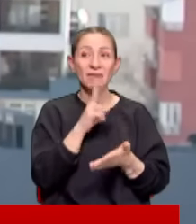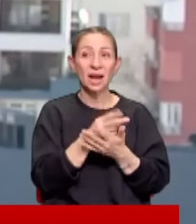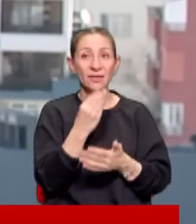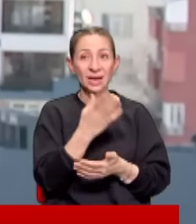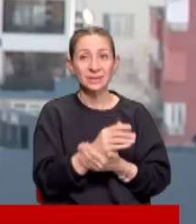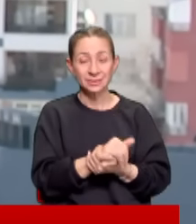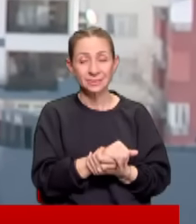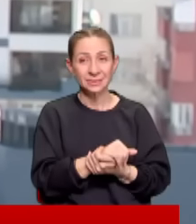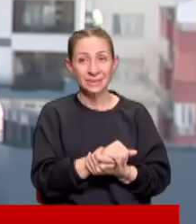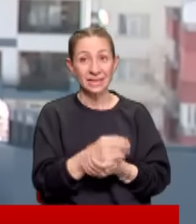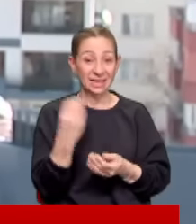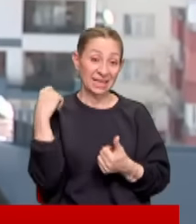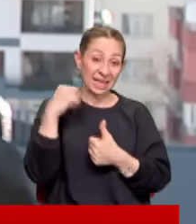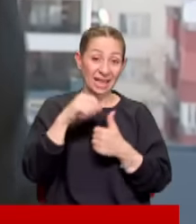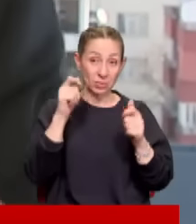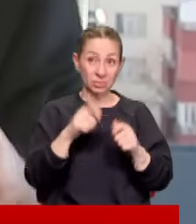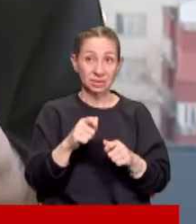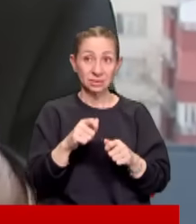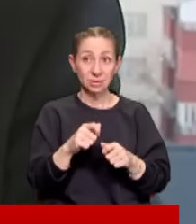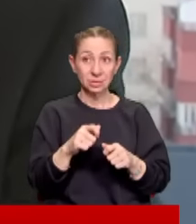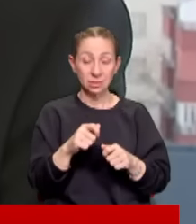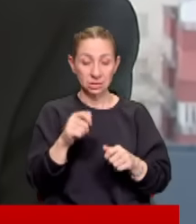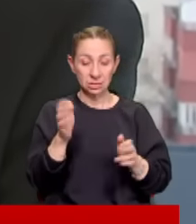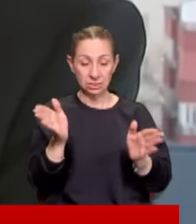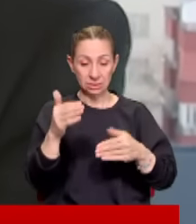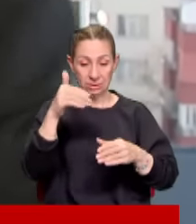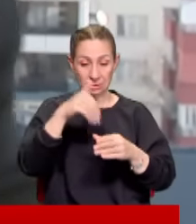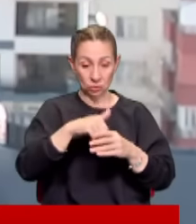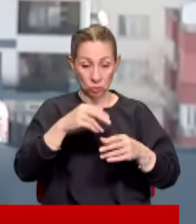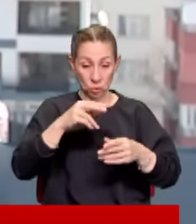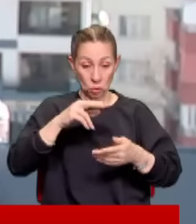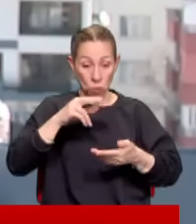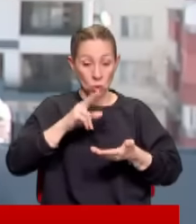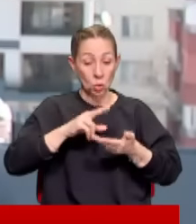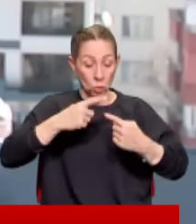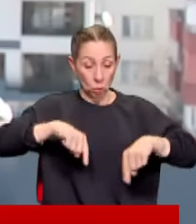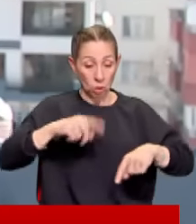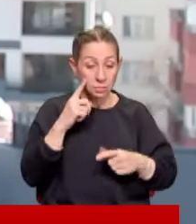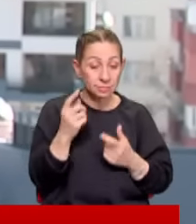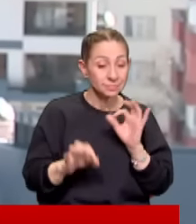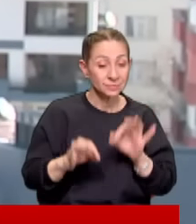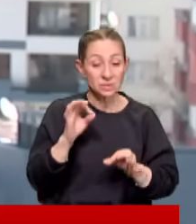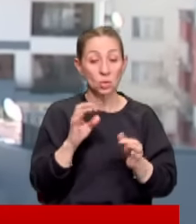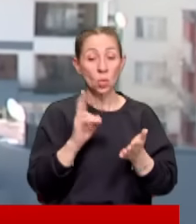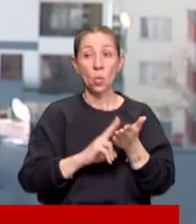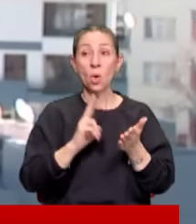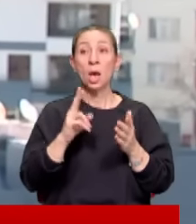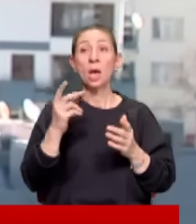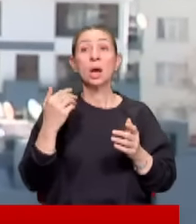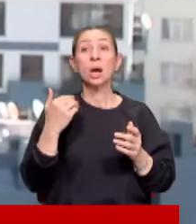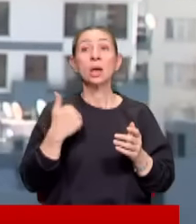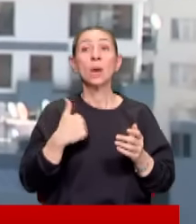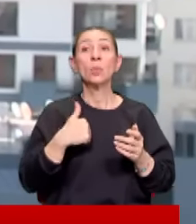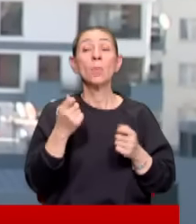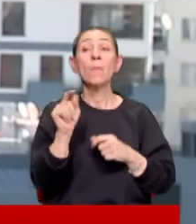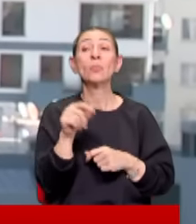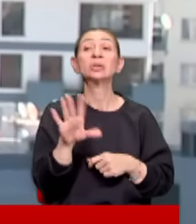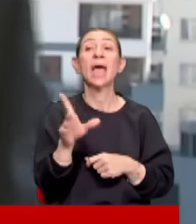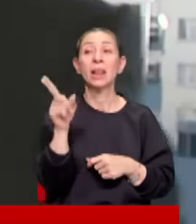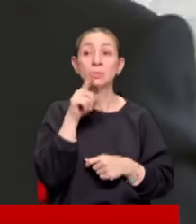Evet. Yenilenmesine yani sandık kurulları üyelerinin sandık kurulu üyelerinin kamu görevlisi olmaması